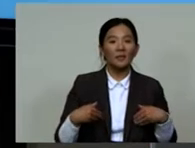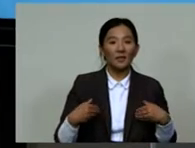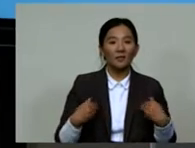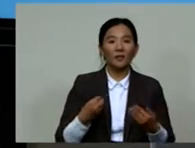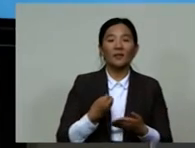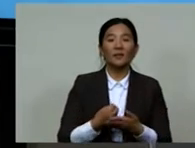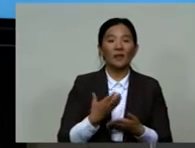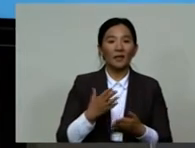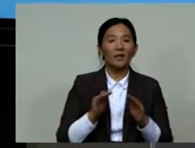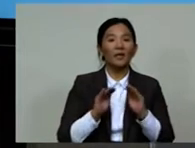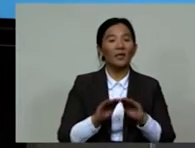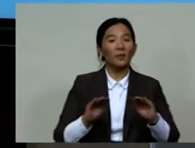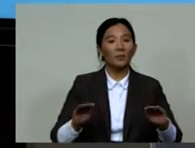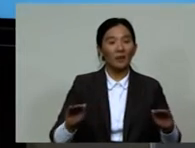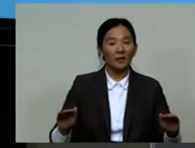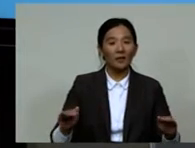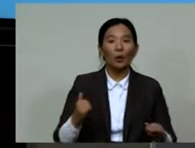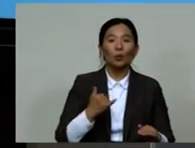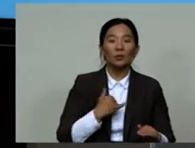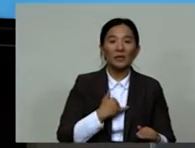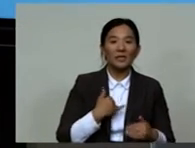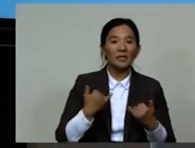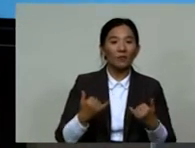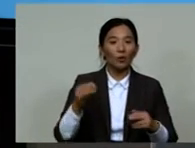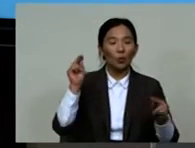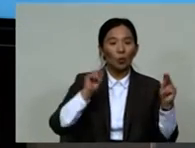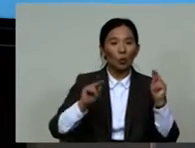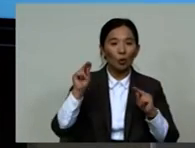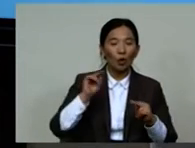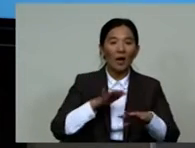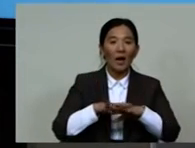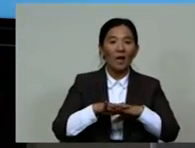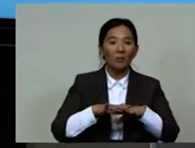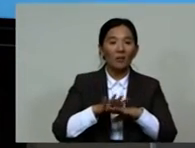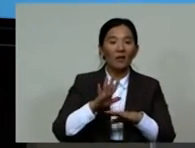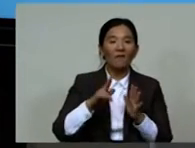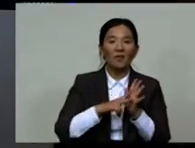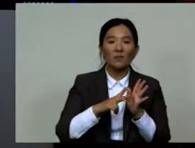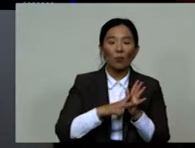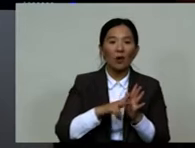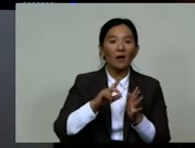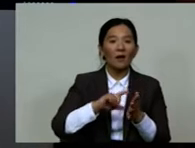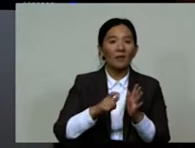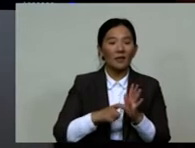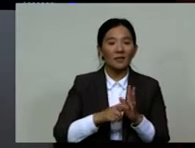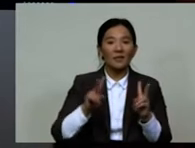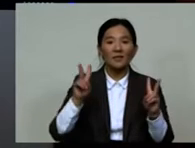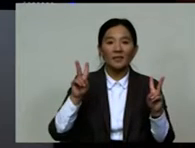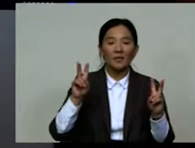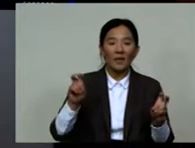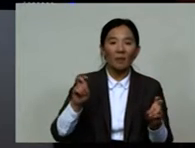Здравствуйте, дорогие ребята! У нас сегодня урок алгебры в 8 классе и тема